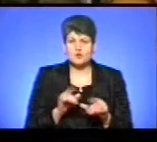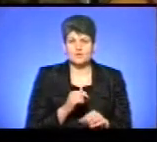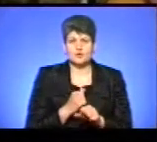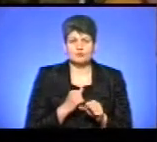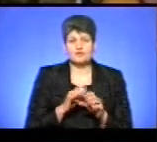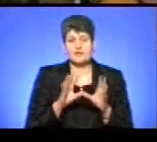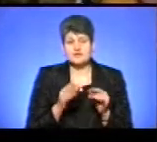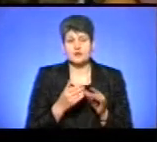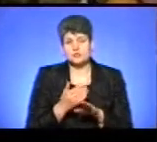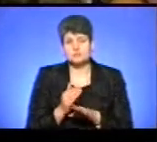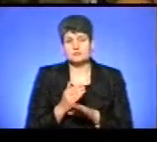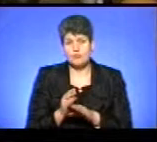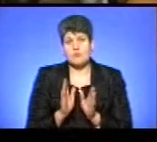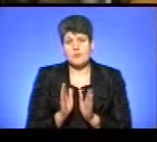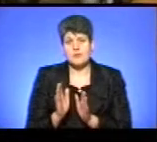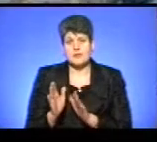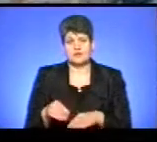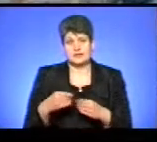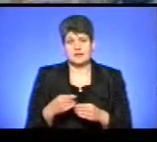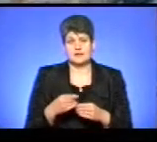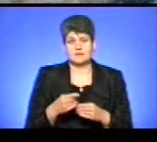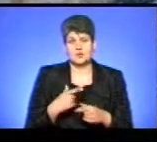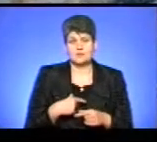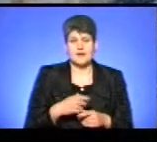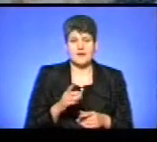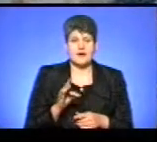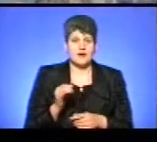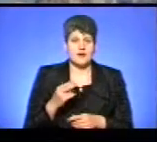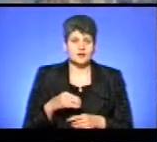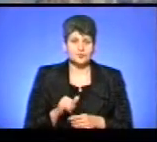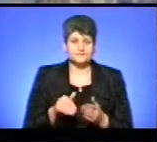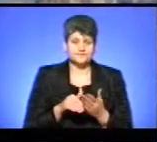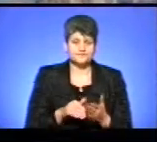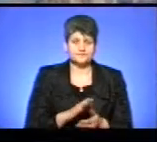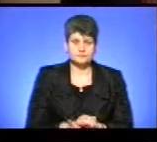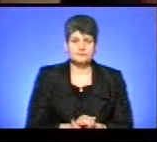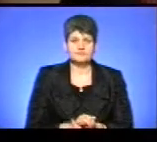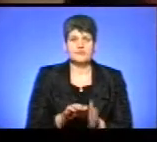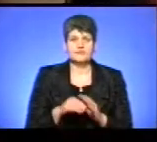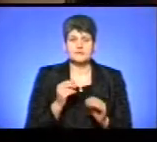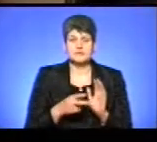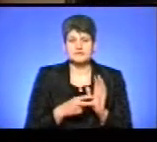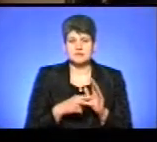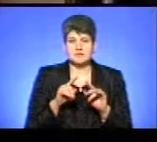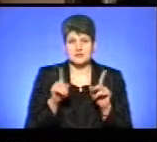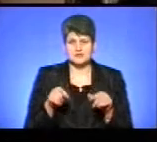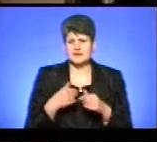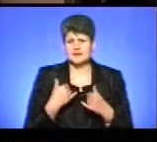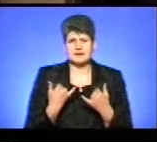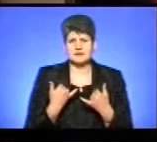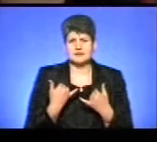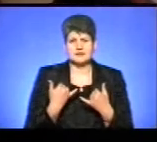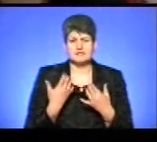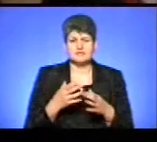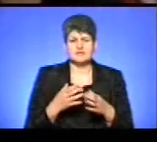всі якось так помаленьку тут даємо раду. Микола Груць для виставки відібрав 7 картин. Я останнім часом відійшов від тематики